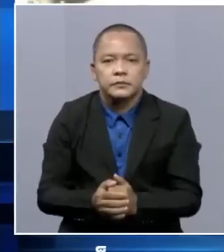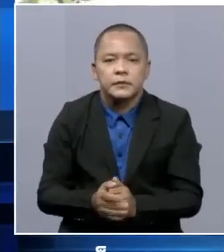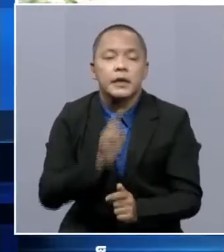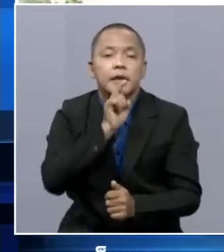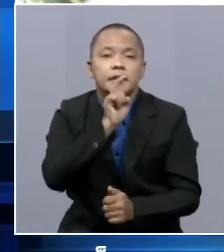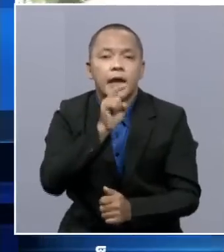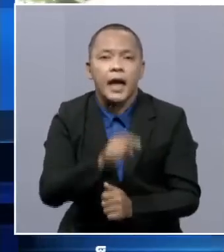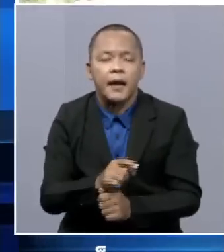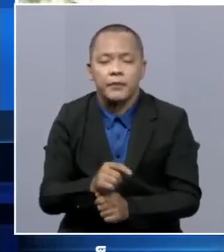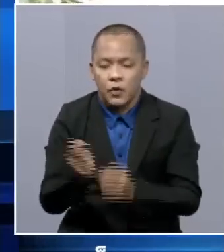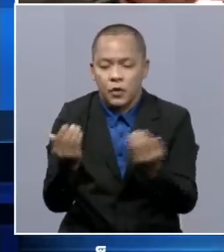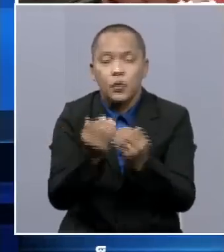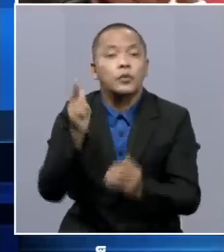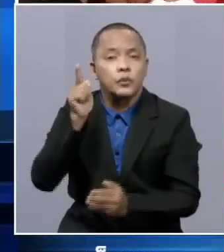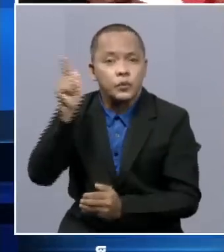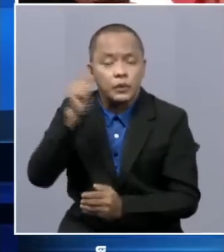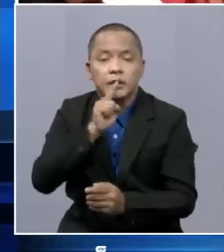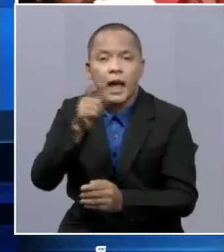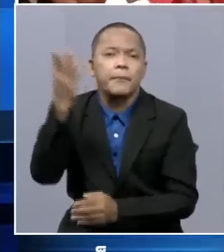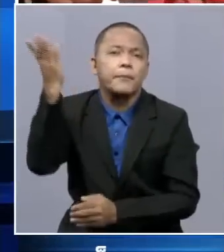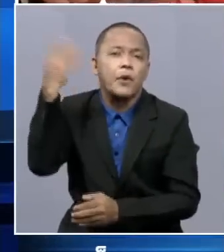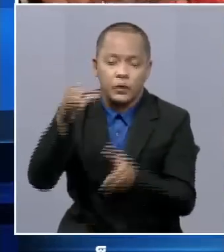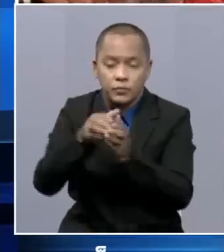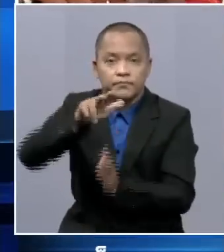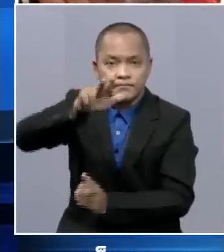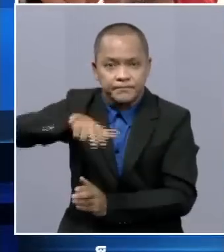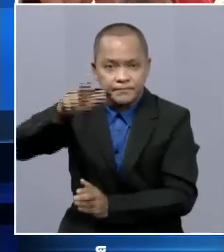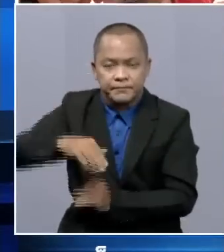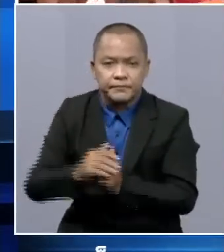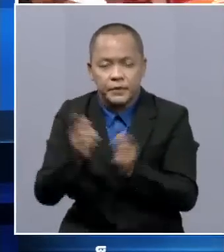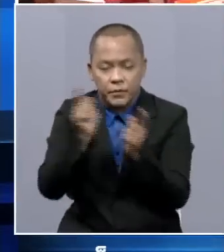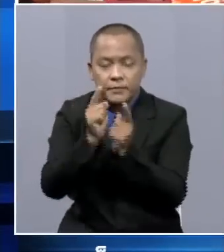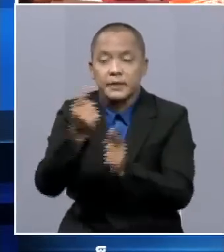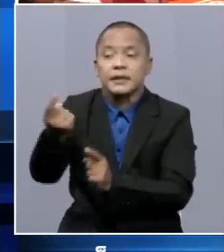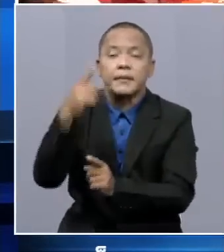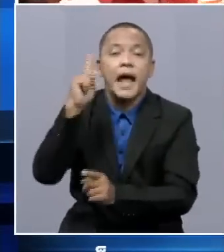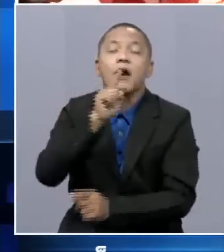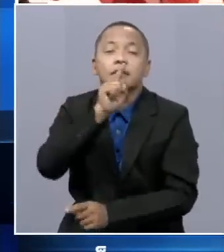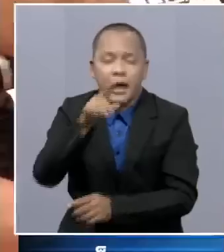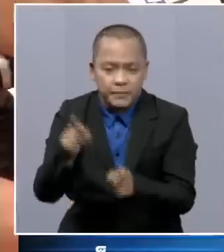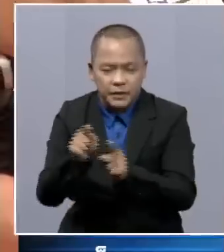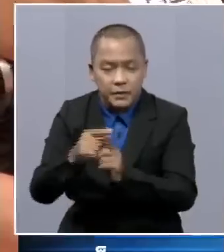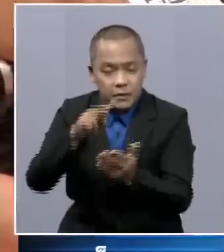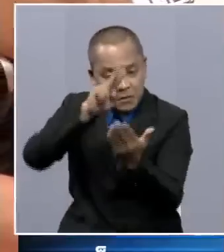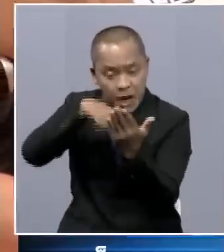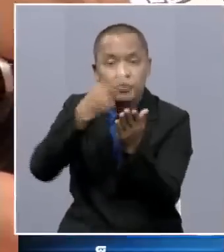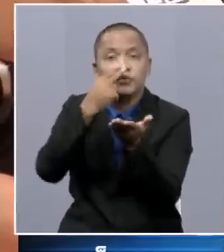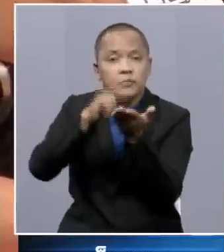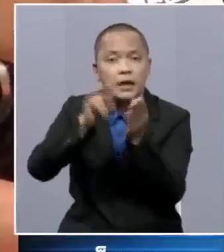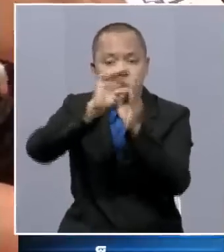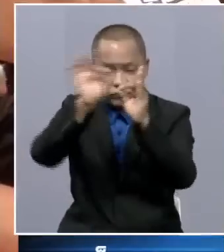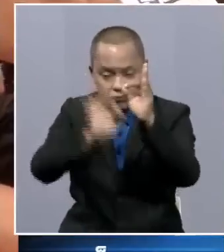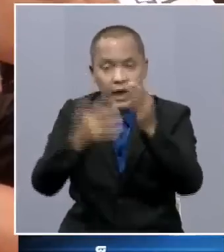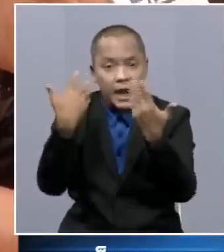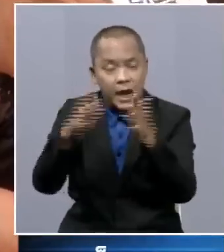ก็ไปถามคุณอุ๊งอิ๊งแพทองธารชินวัตรกันหน่อยเมื่อวานนี้ที่พักเพื่อไทยเนี่ยนะคะเธอก็เจอคำถามจากนักข่าวเหมือนกันว่าได้อ่านจดหมายเปิดผนึ